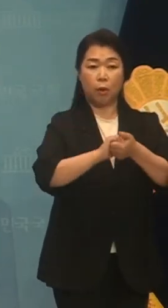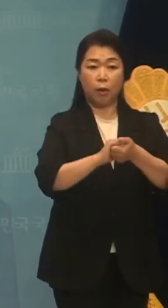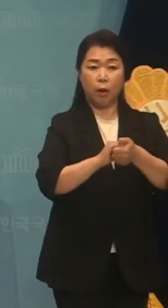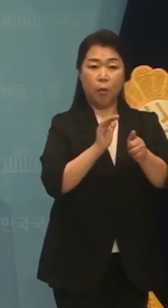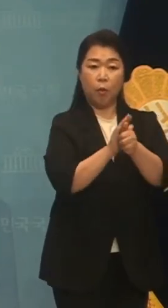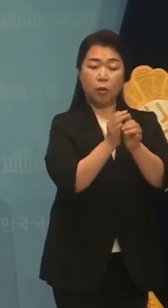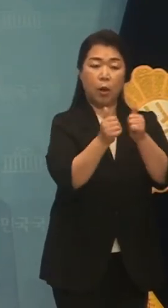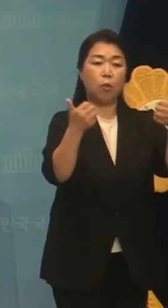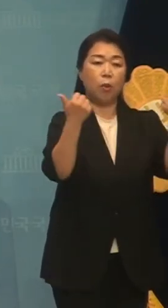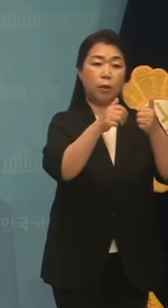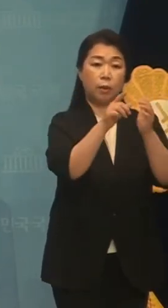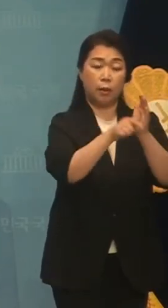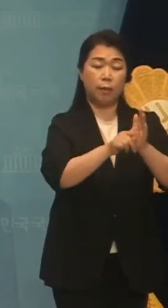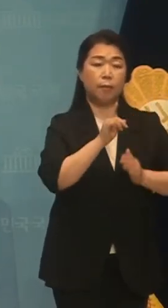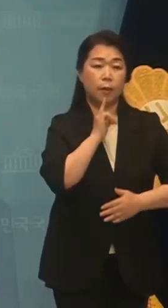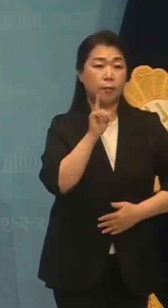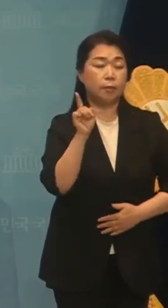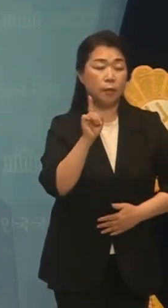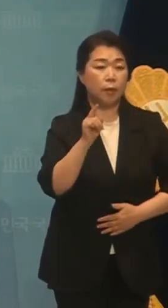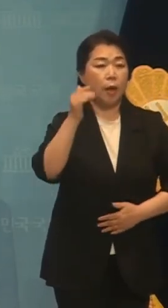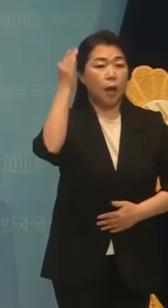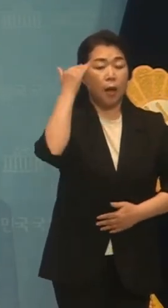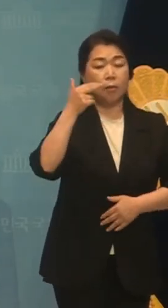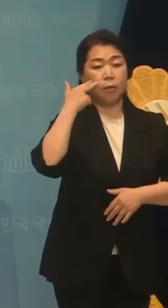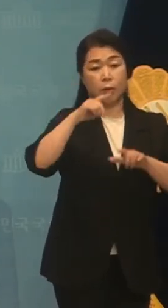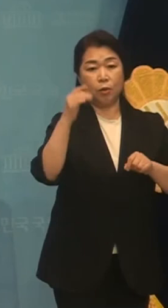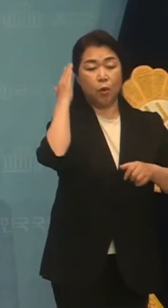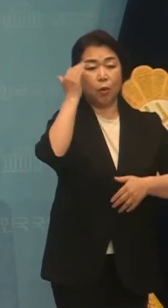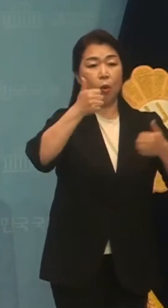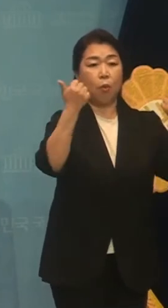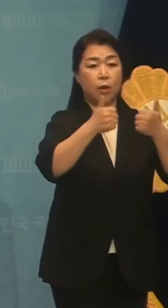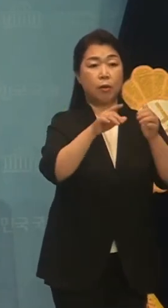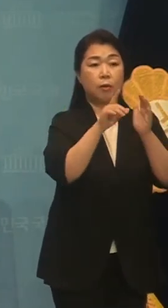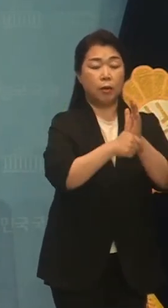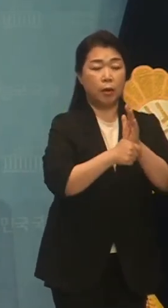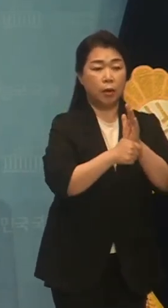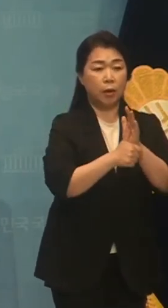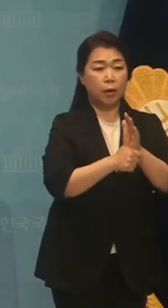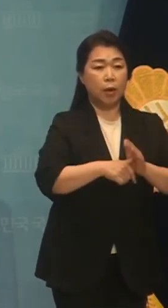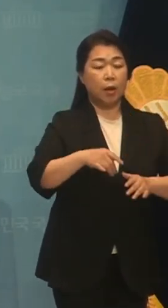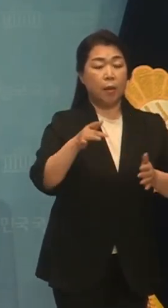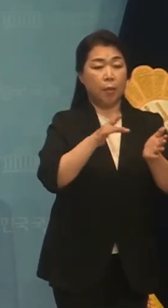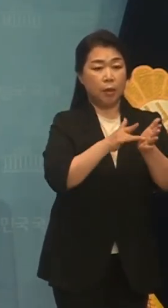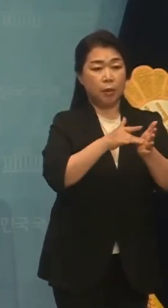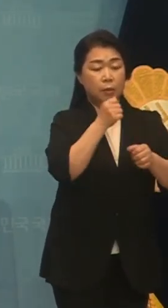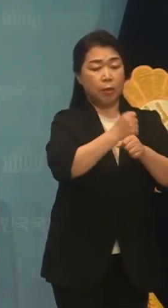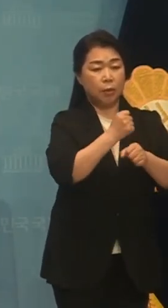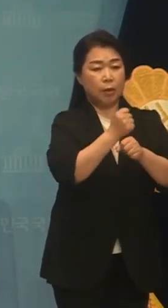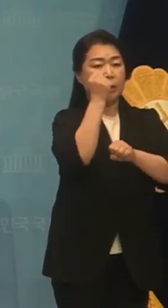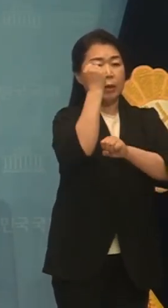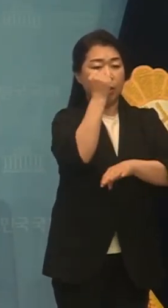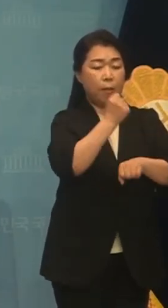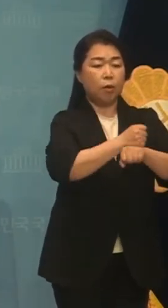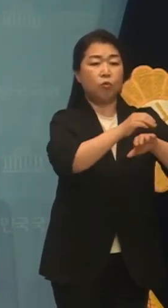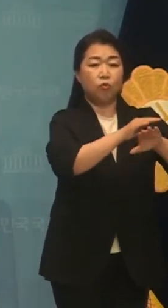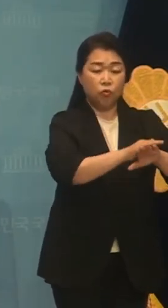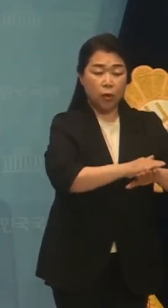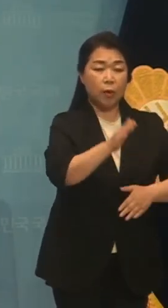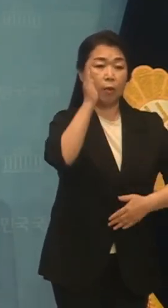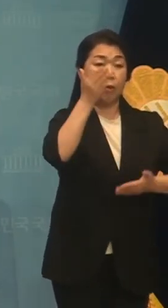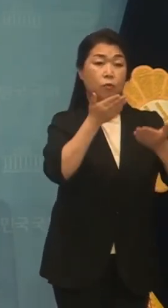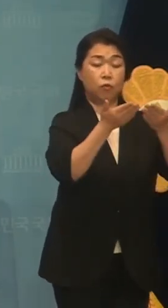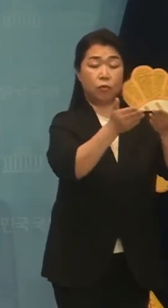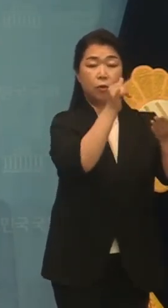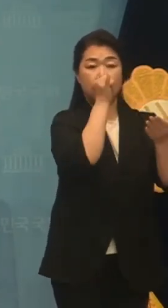수석부장 회의에서 주재하시면서 한미 정상회담을 통해 백신 생산의 글로벌 허브로 나가는 계기로 삼겠다라고